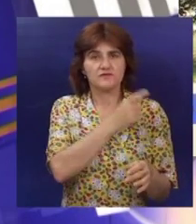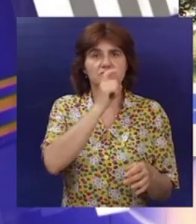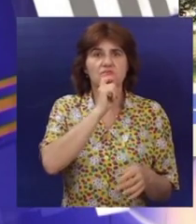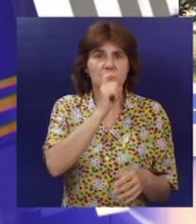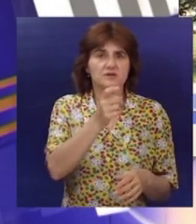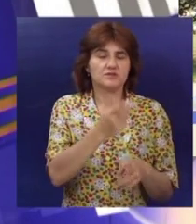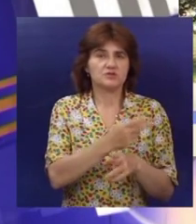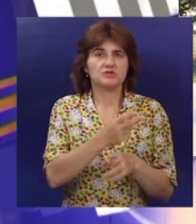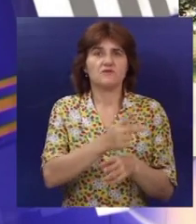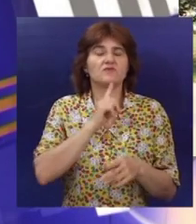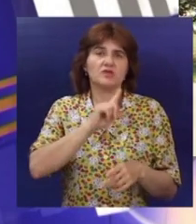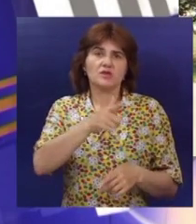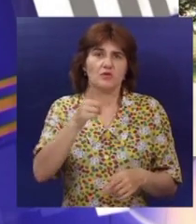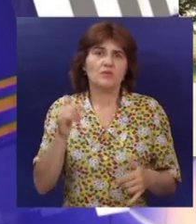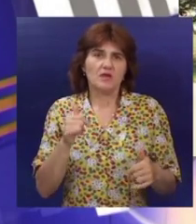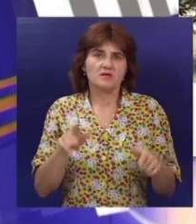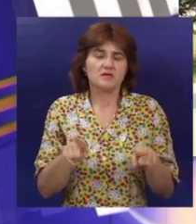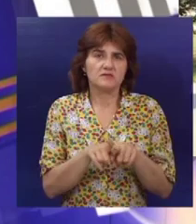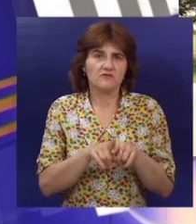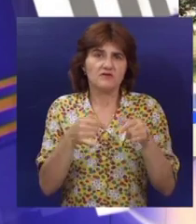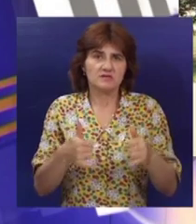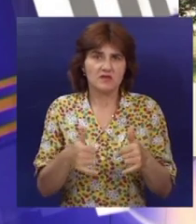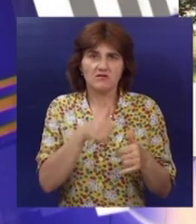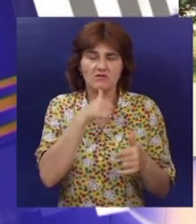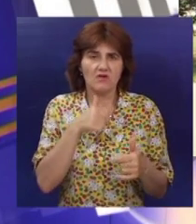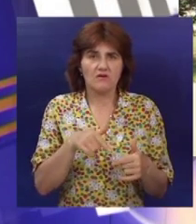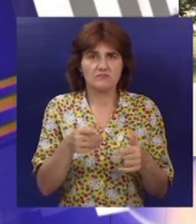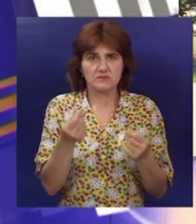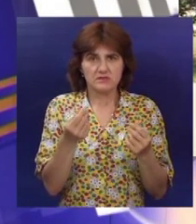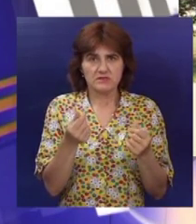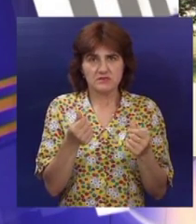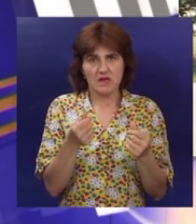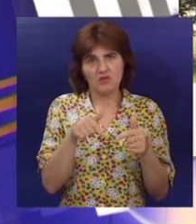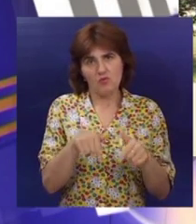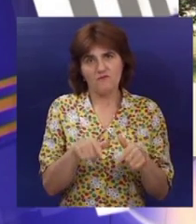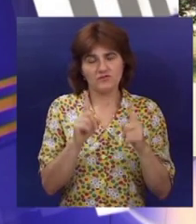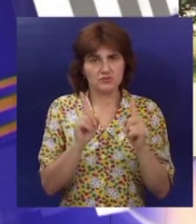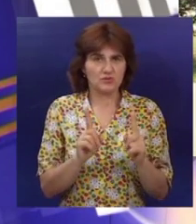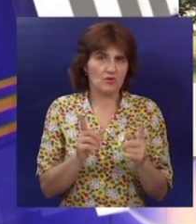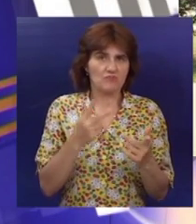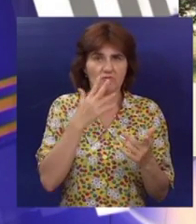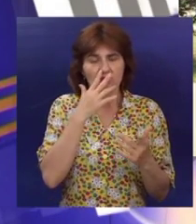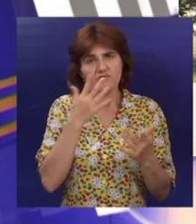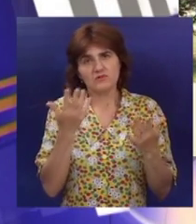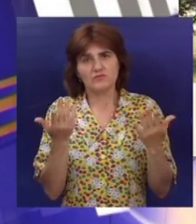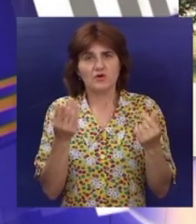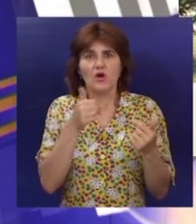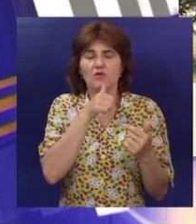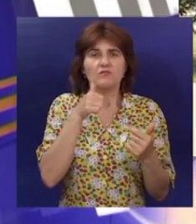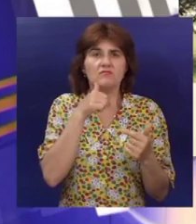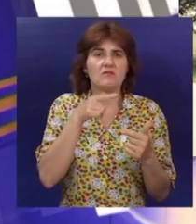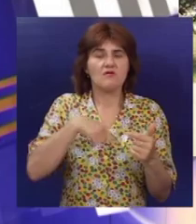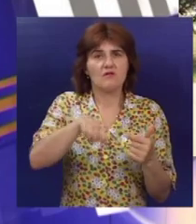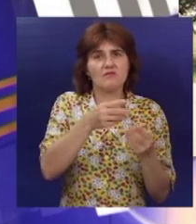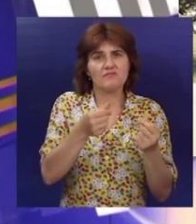Mađarskoj, trenutno da je ovo jedna primerena cena za ovaj termin. Drugo je jedno što znamo koliko je zasejano